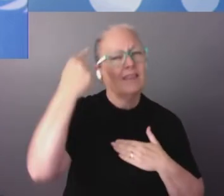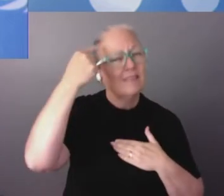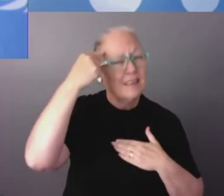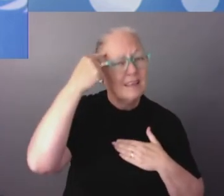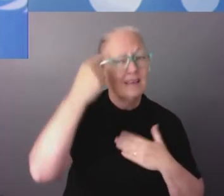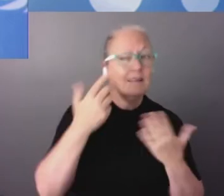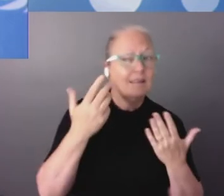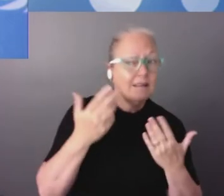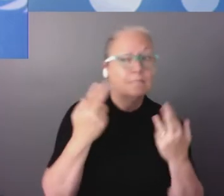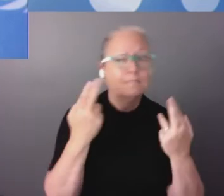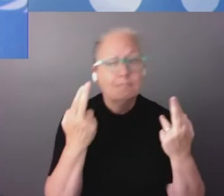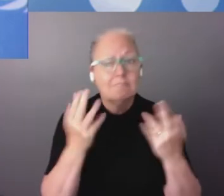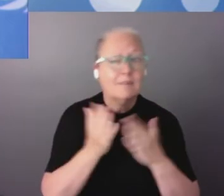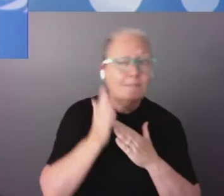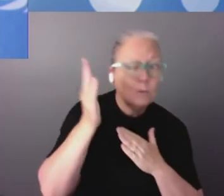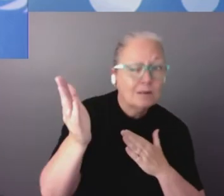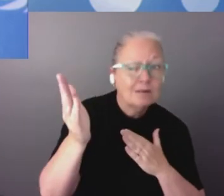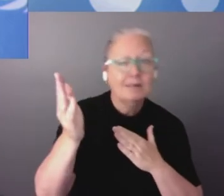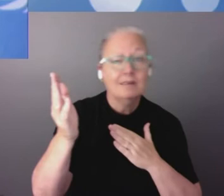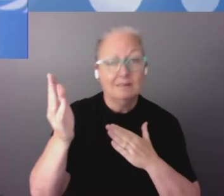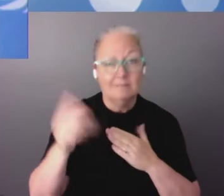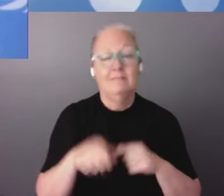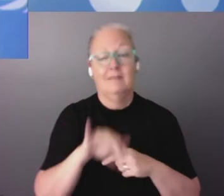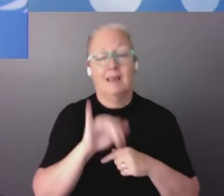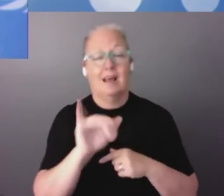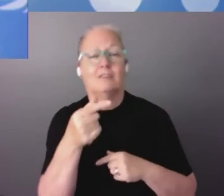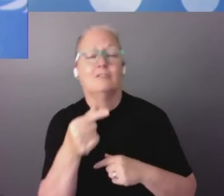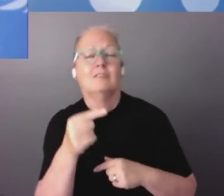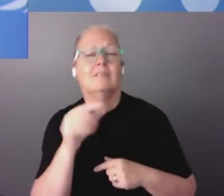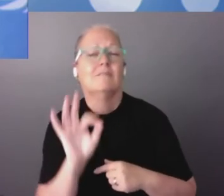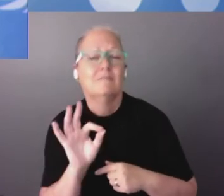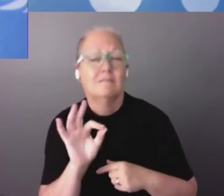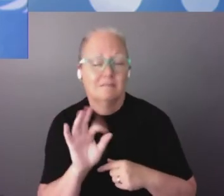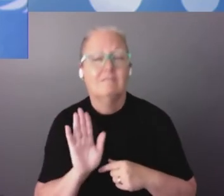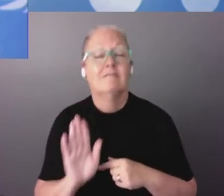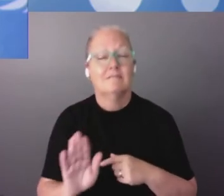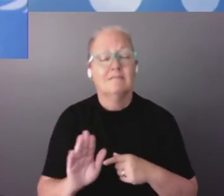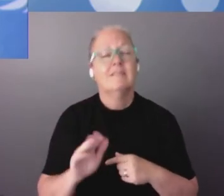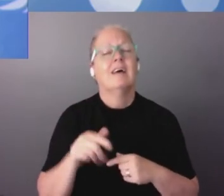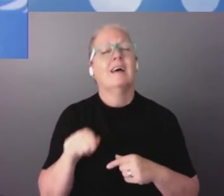années, soutient le sommet numérique de l'ONU.